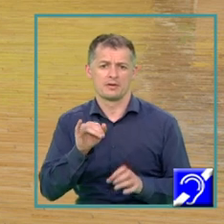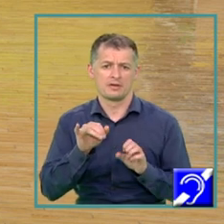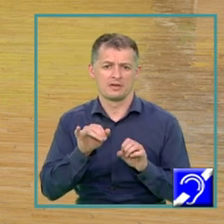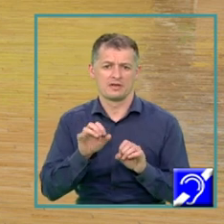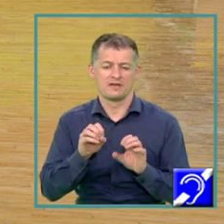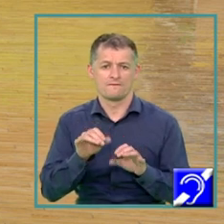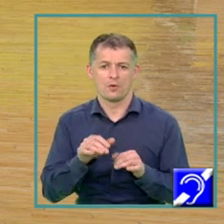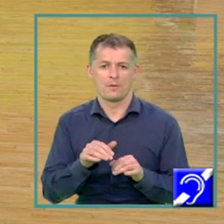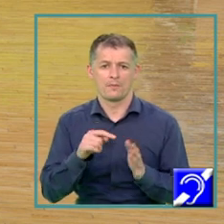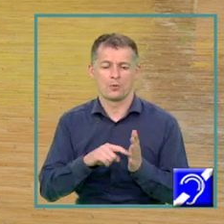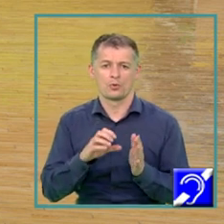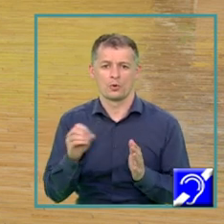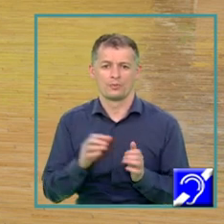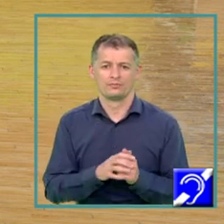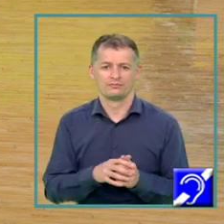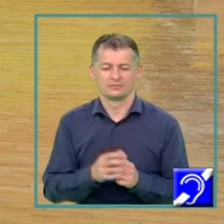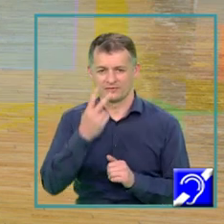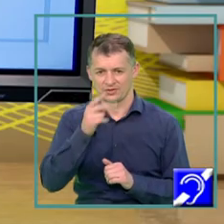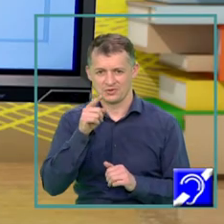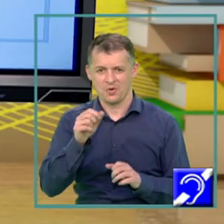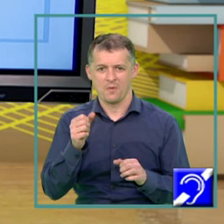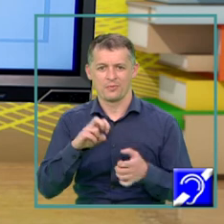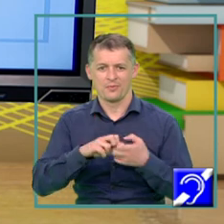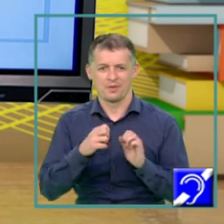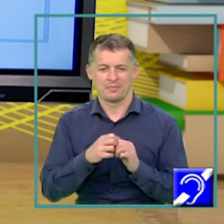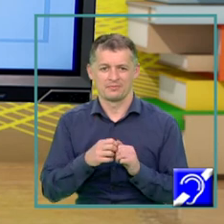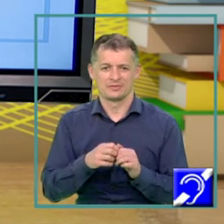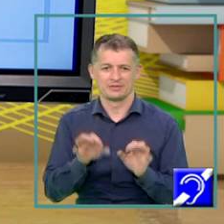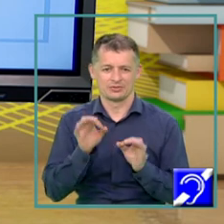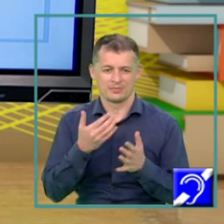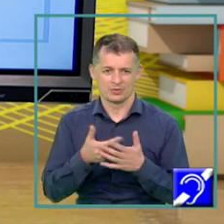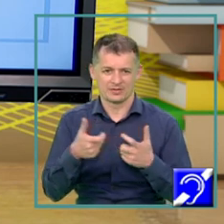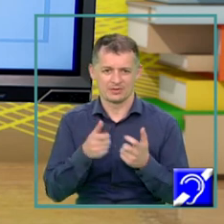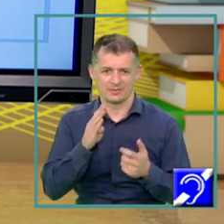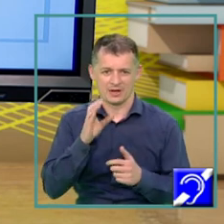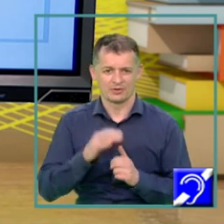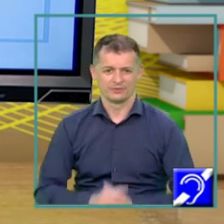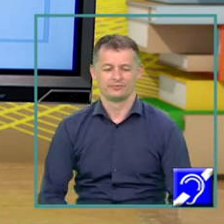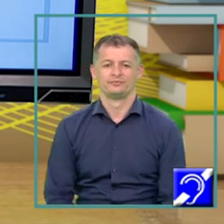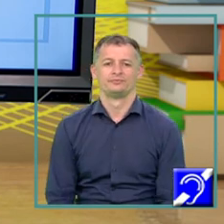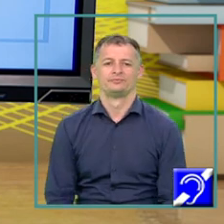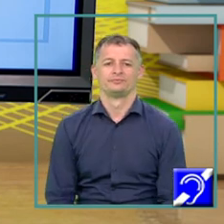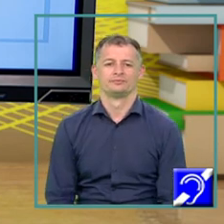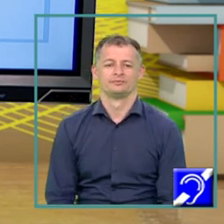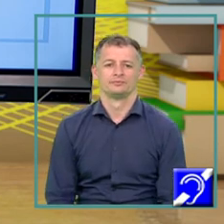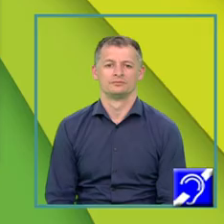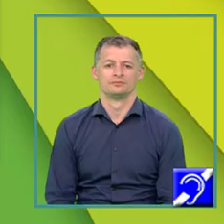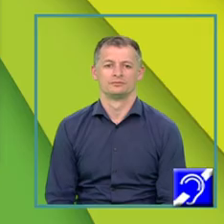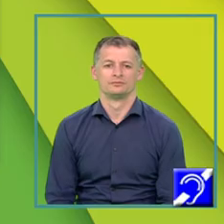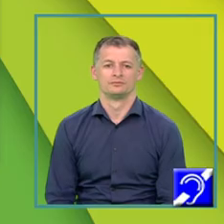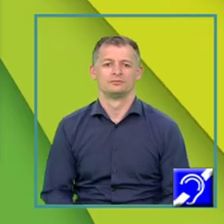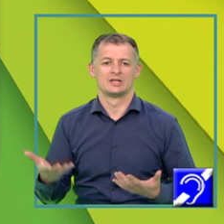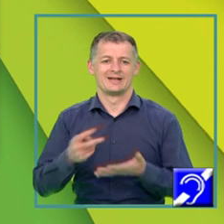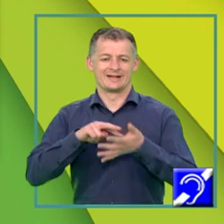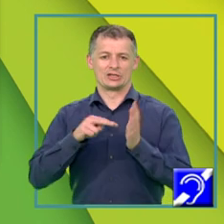de problema specifica subiectelor de bacalaureat problema a Carei rezolvare